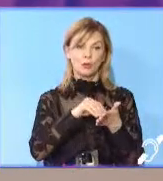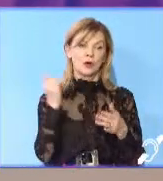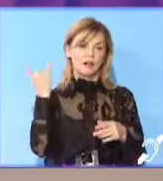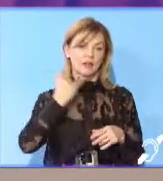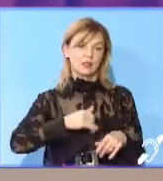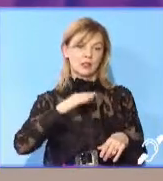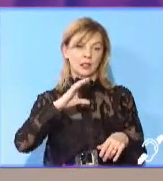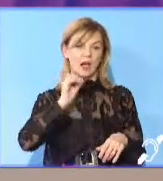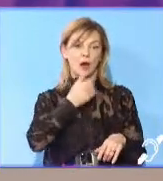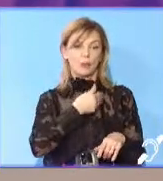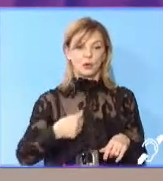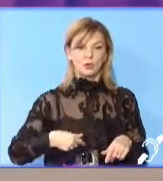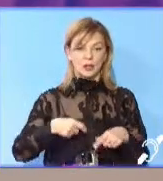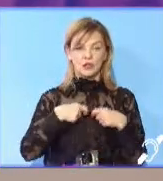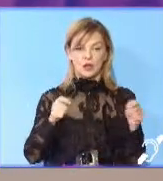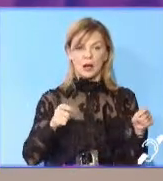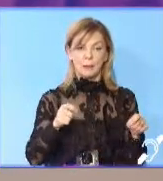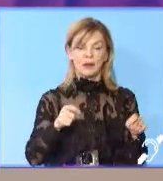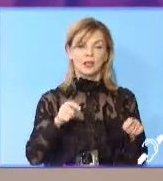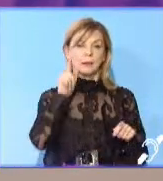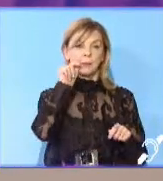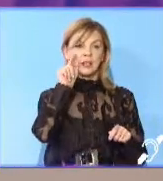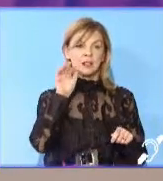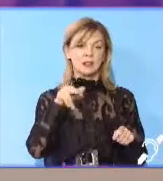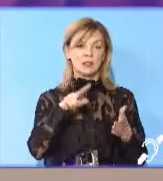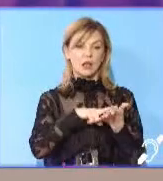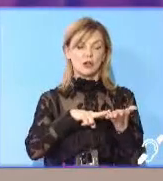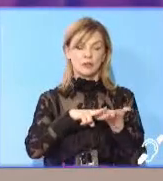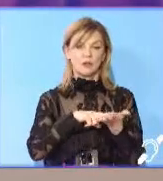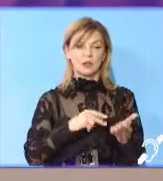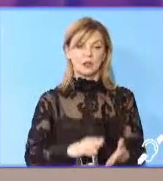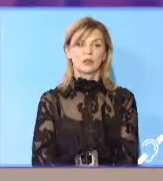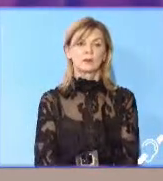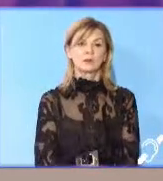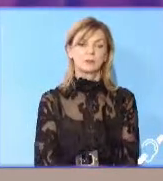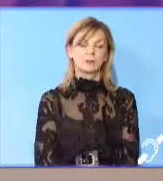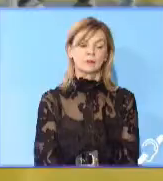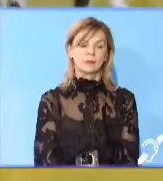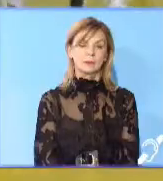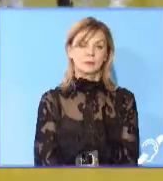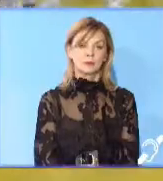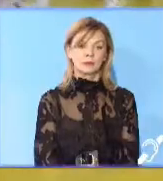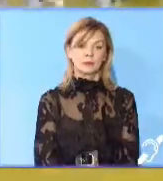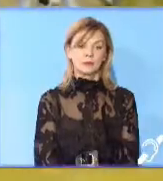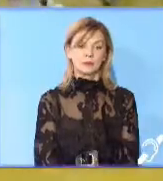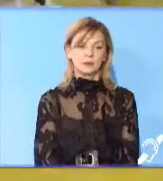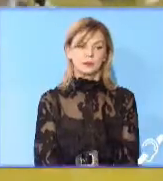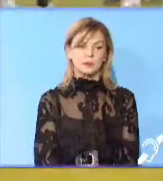din partea CSM București, Rapid, Bistrița și Râmnicu Vâlcea.